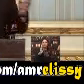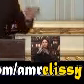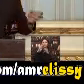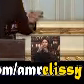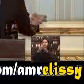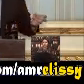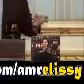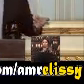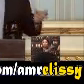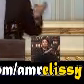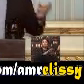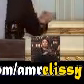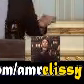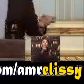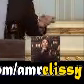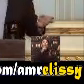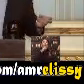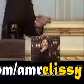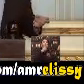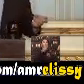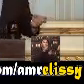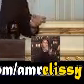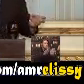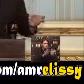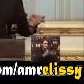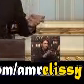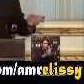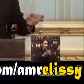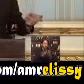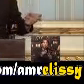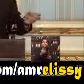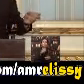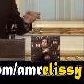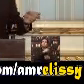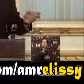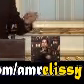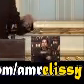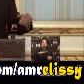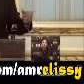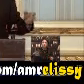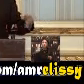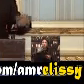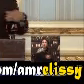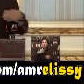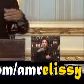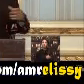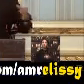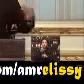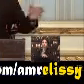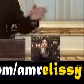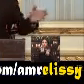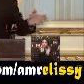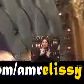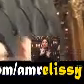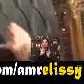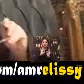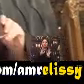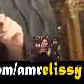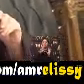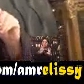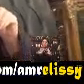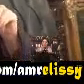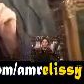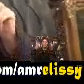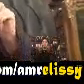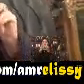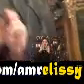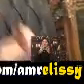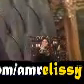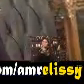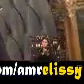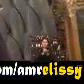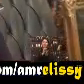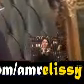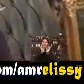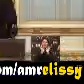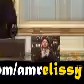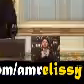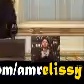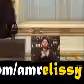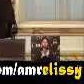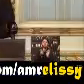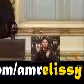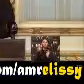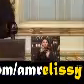بدات ب 2500 طفل في منطقه الدويقه ومنشيه ناصر انها ترقى انها تصل الى كل انحاء مصر، ونقدر بدل ما